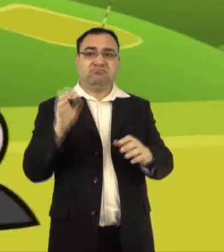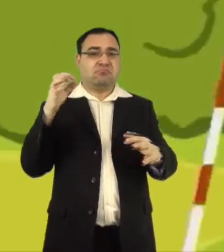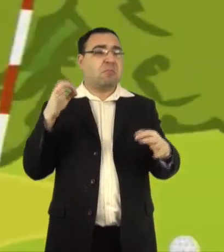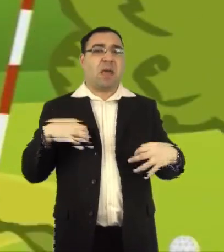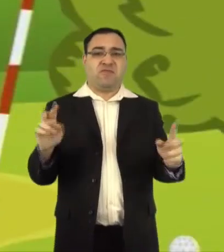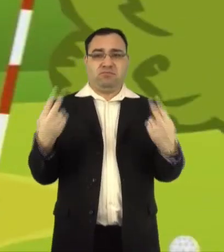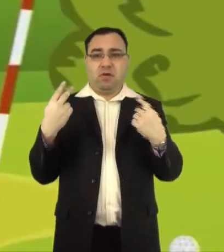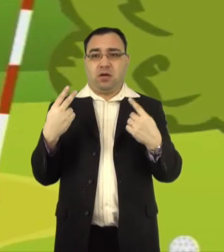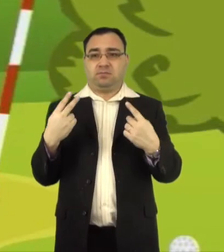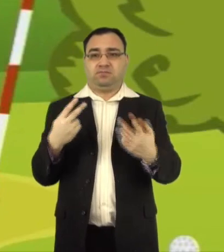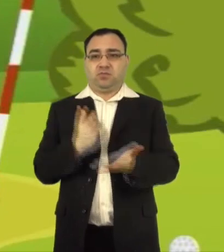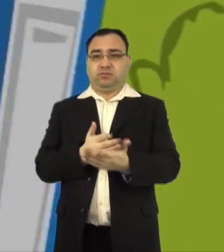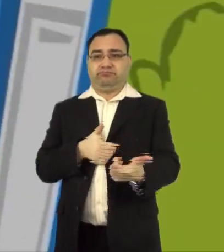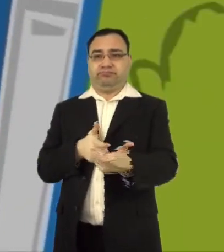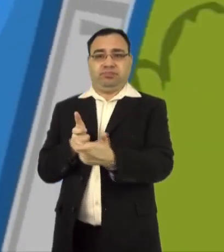Panowie!